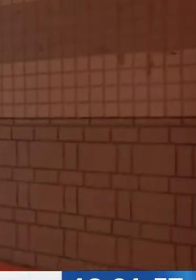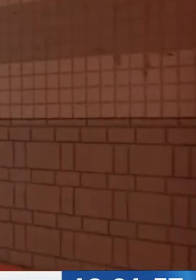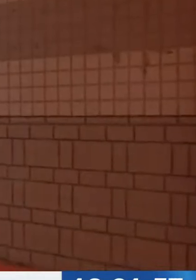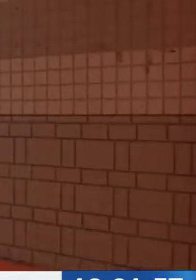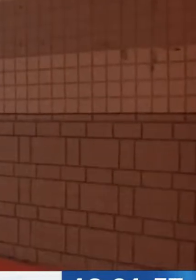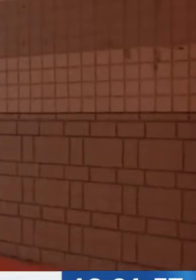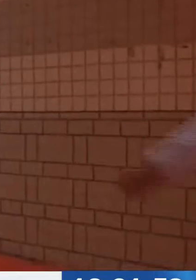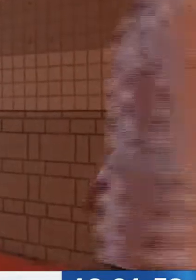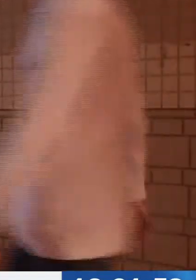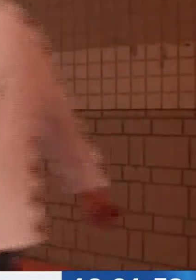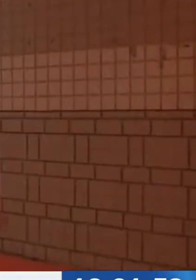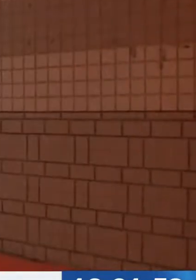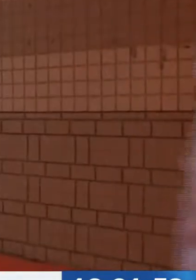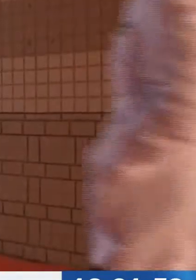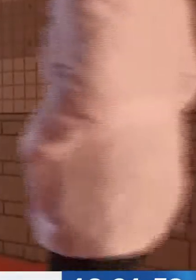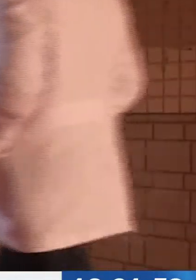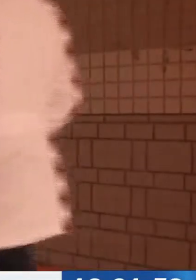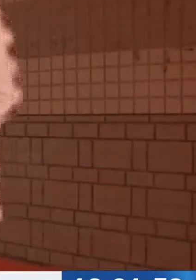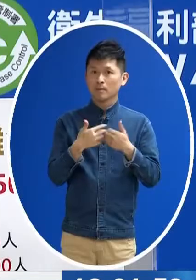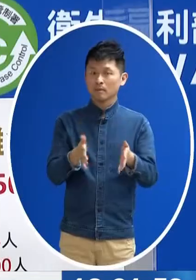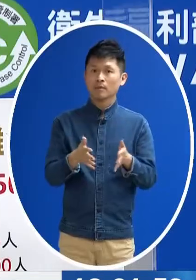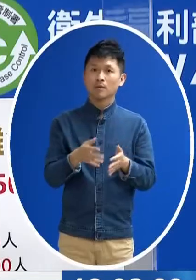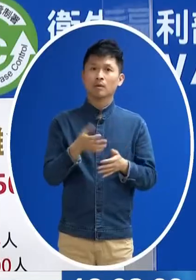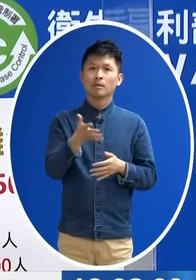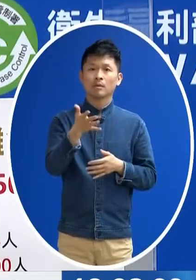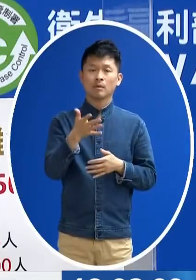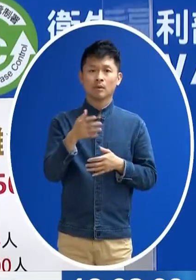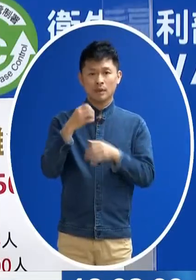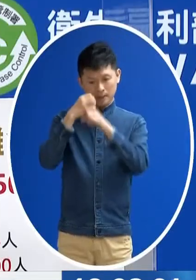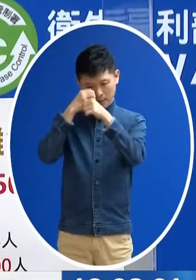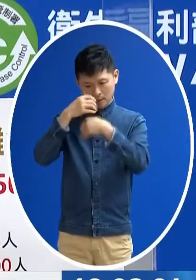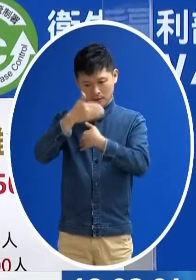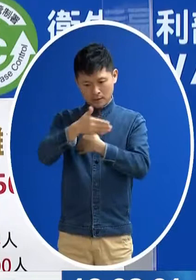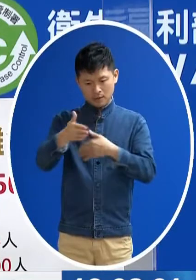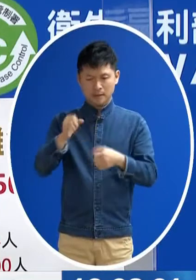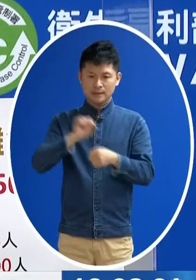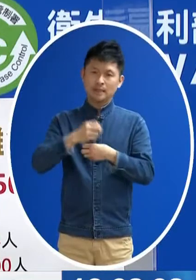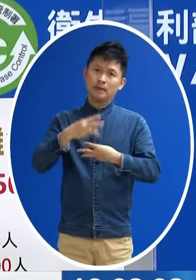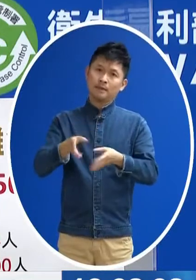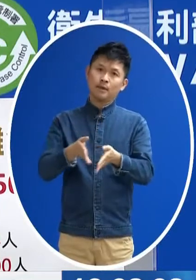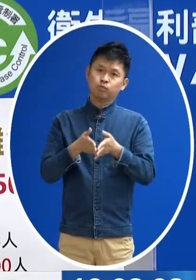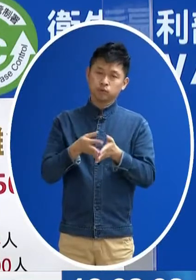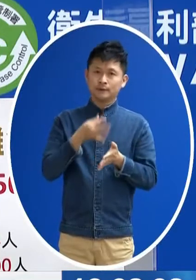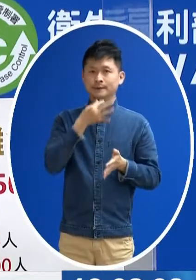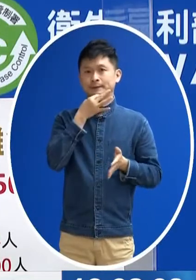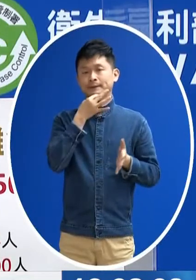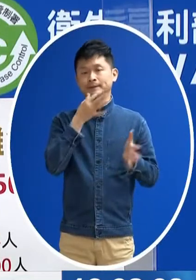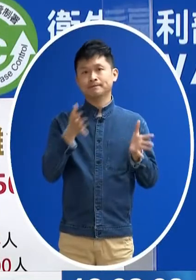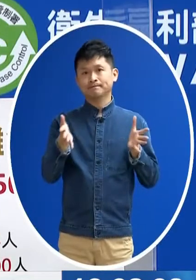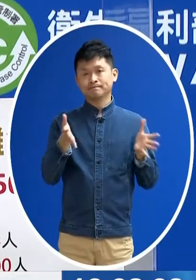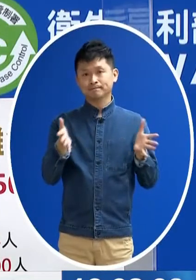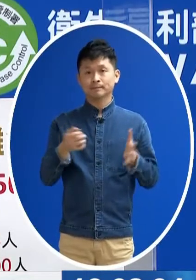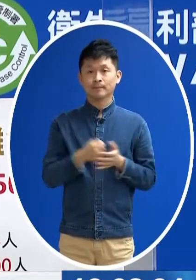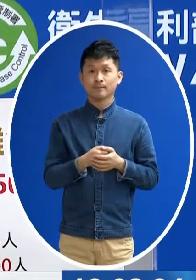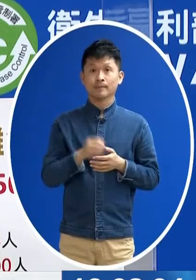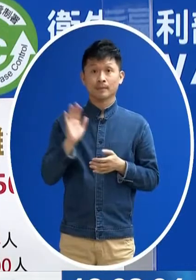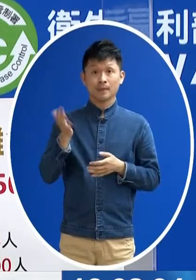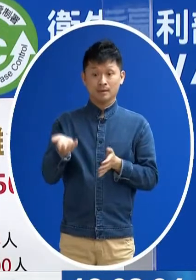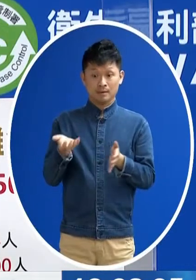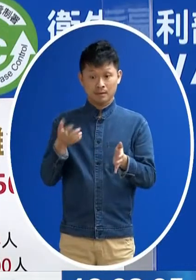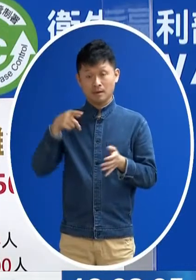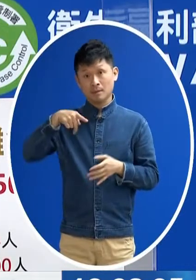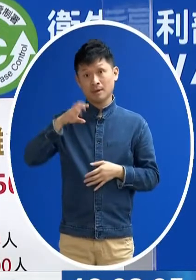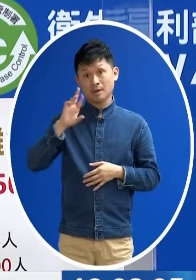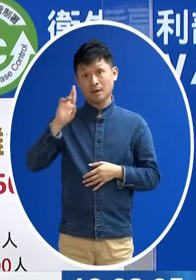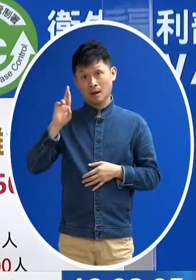群聚事件又有变数？ 我本来是想是要过年后再来做，后来觉得这次进行前面因为 PCR 的检验也